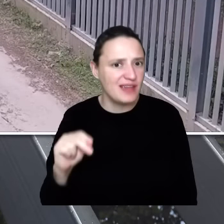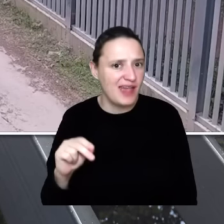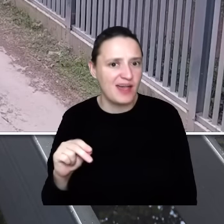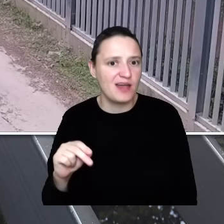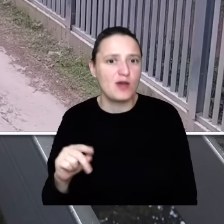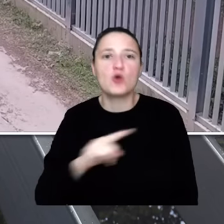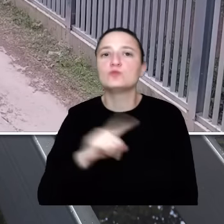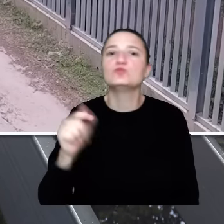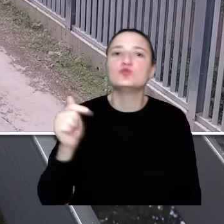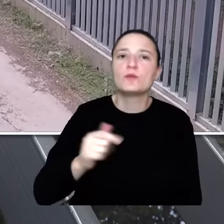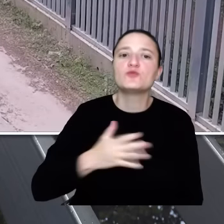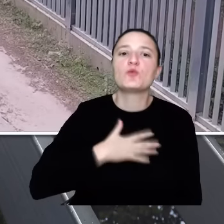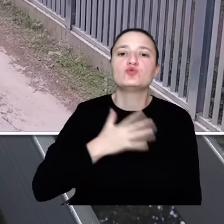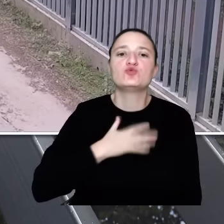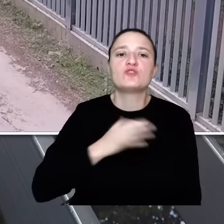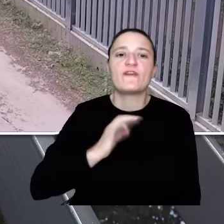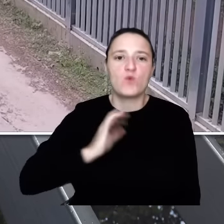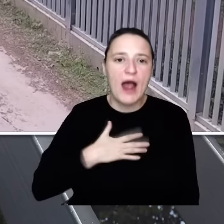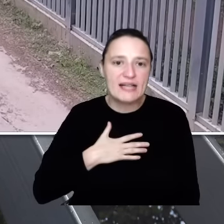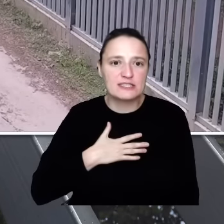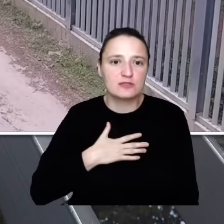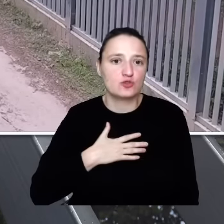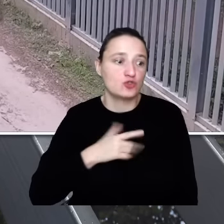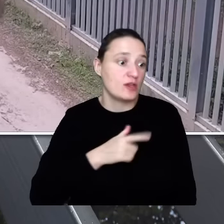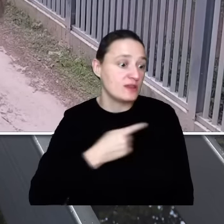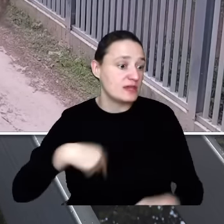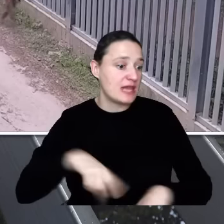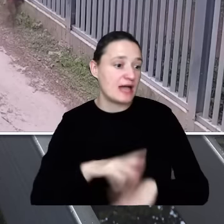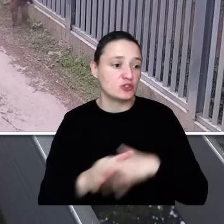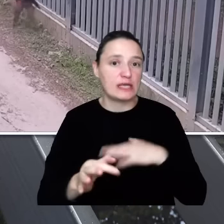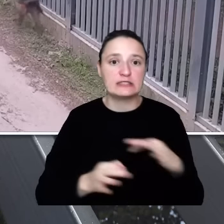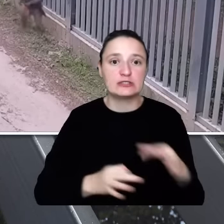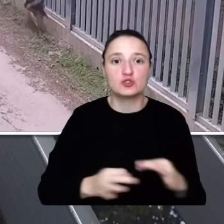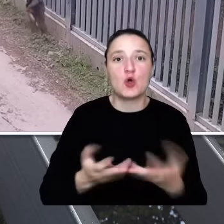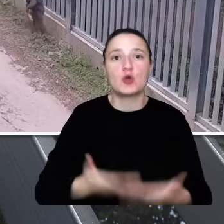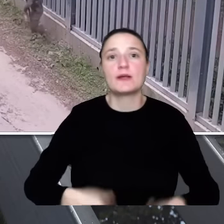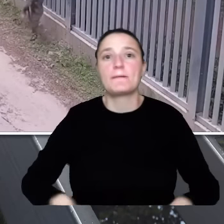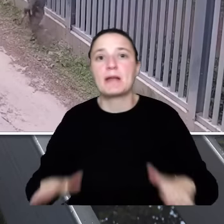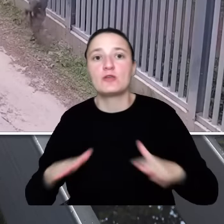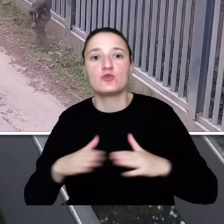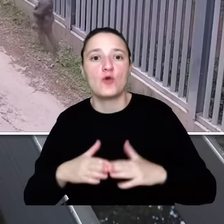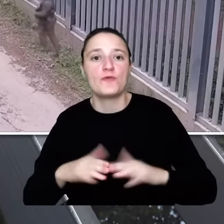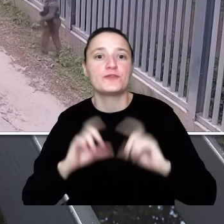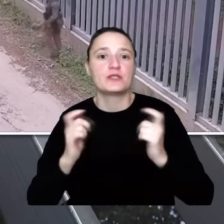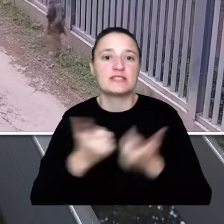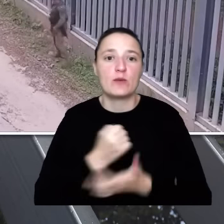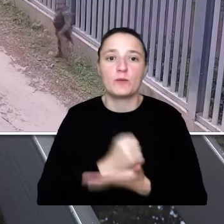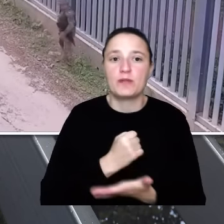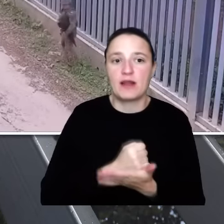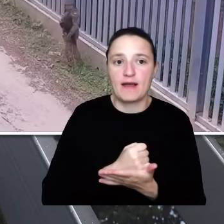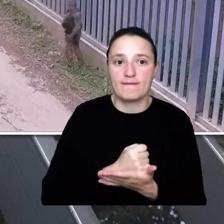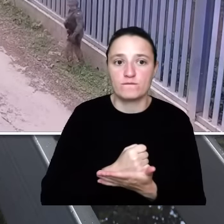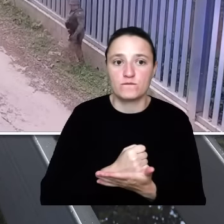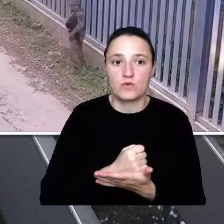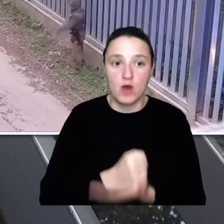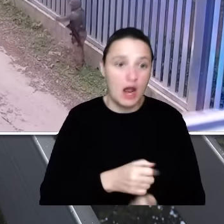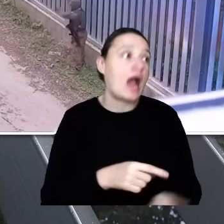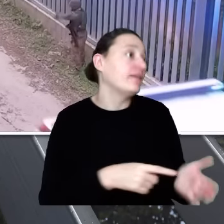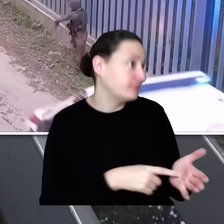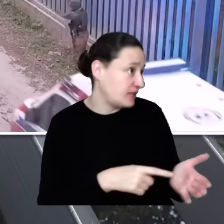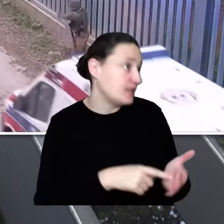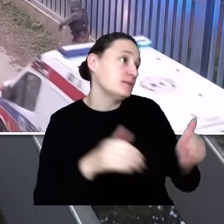własności nad naszym losem, nad majątkiem państwa polskiego, nad prawem. I wtedy może ewentualnie uznają. I wtedy